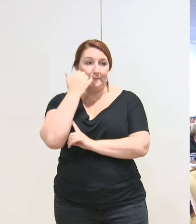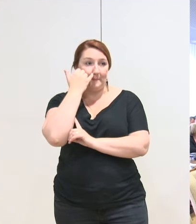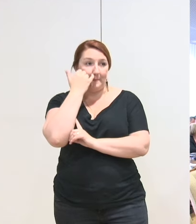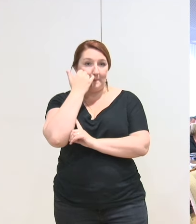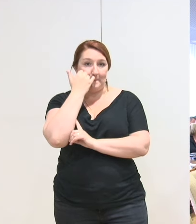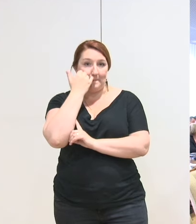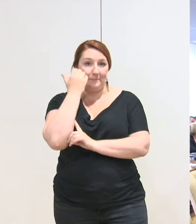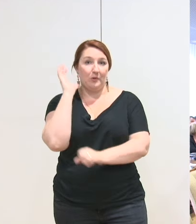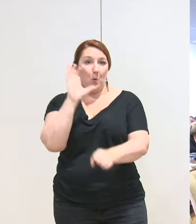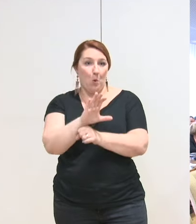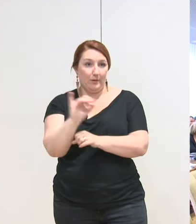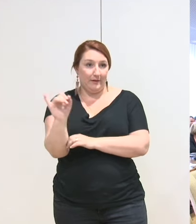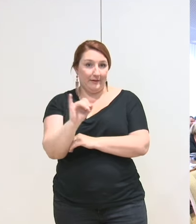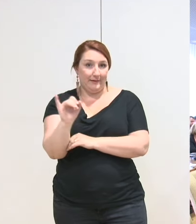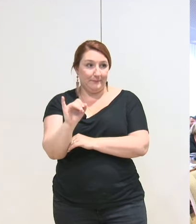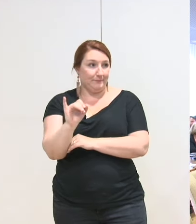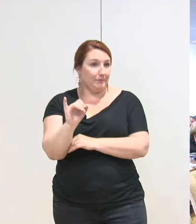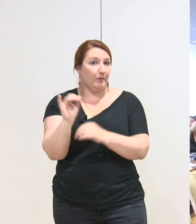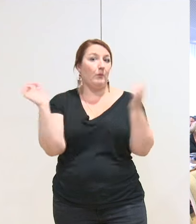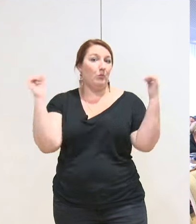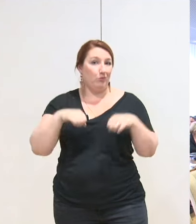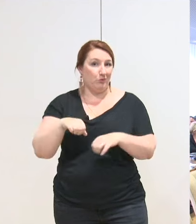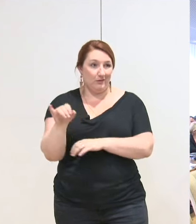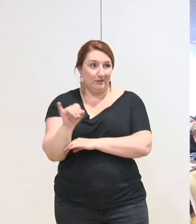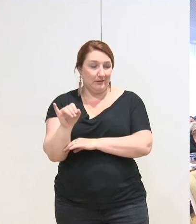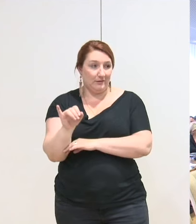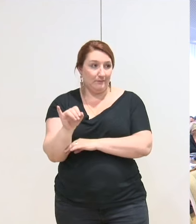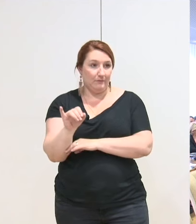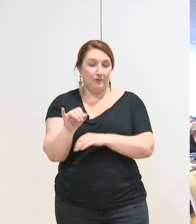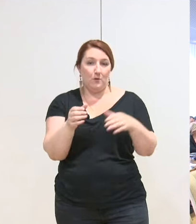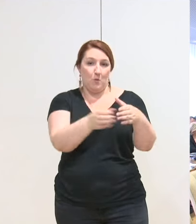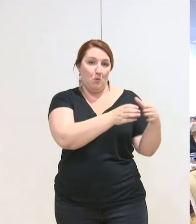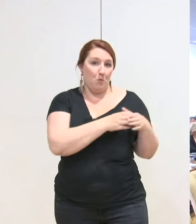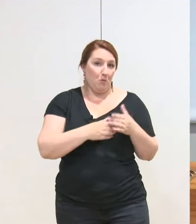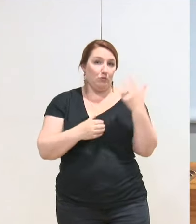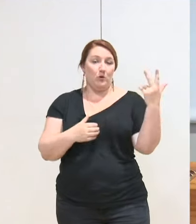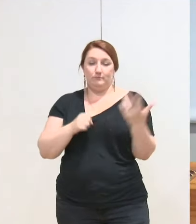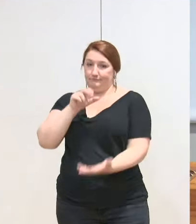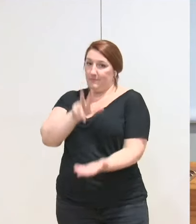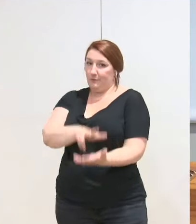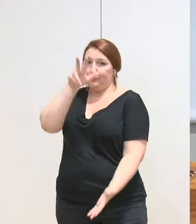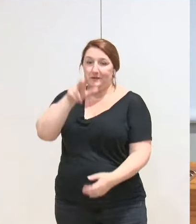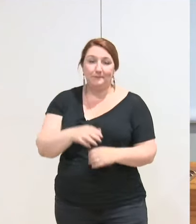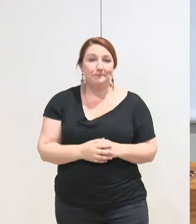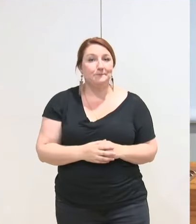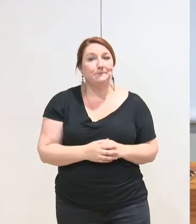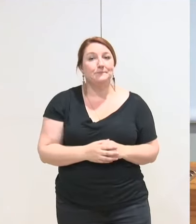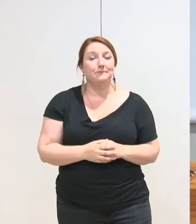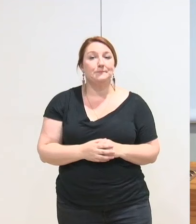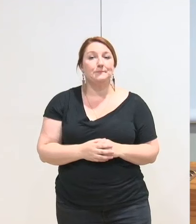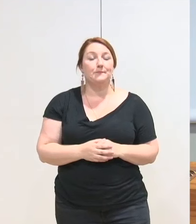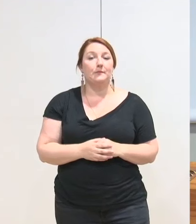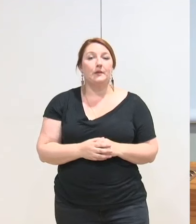est contre qui est pour les trois autres groupes ce procèsverbal est adopté